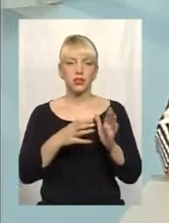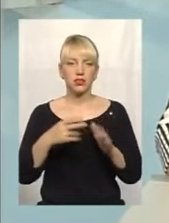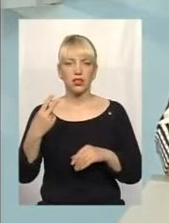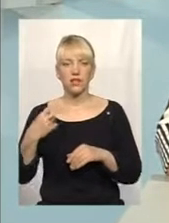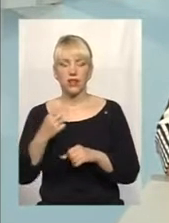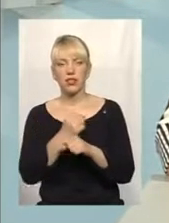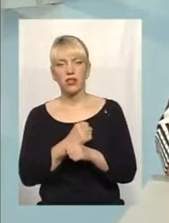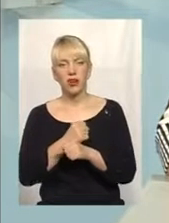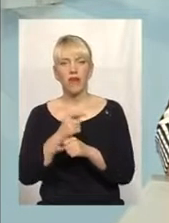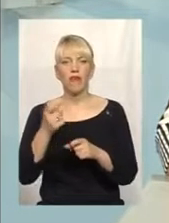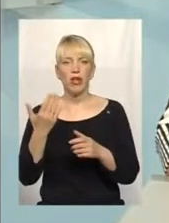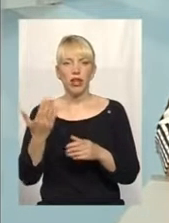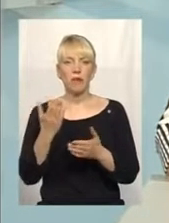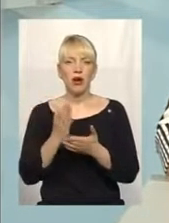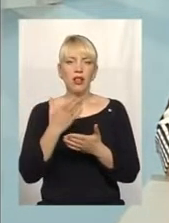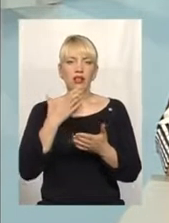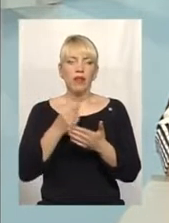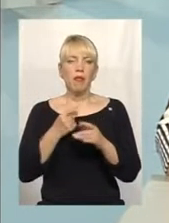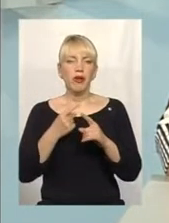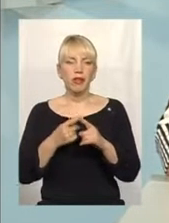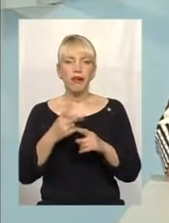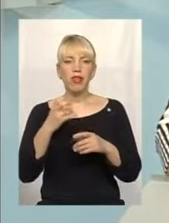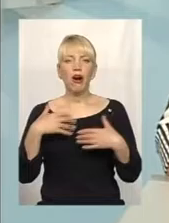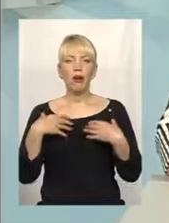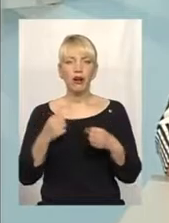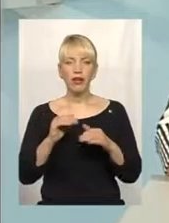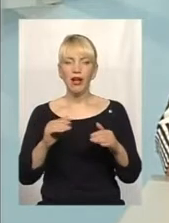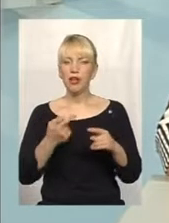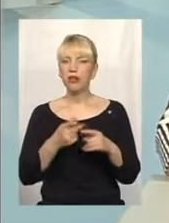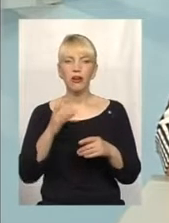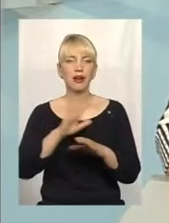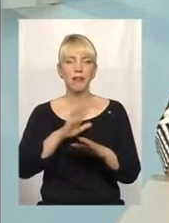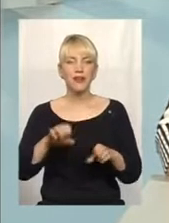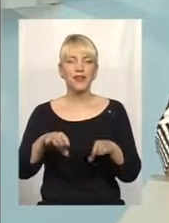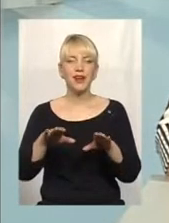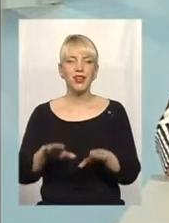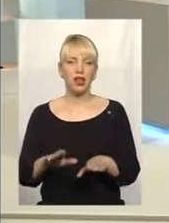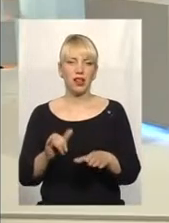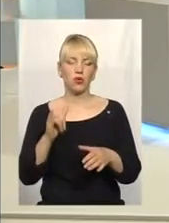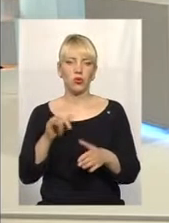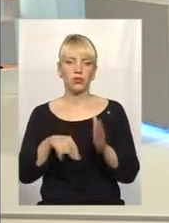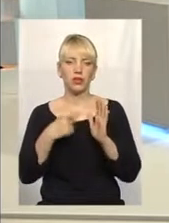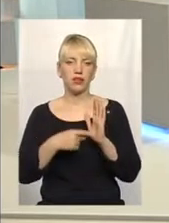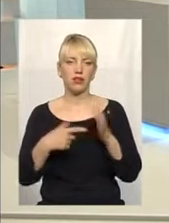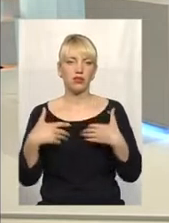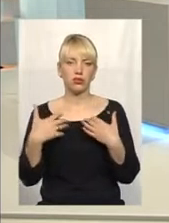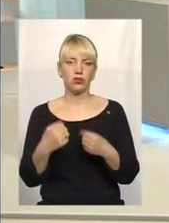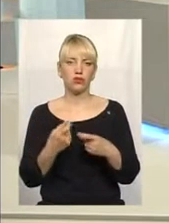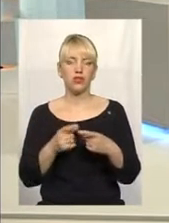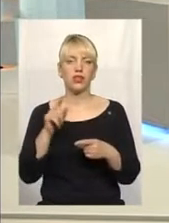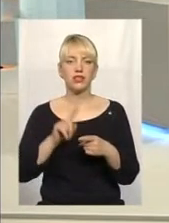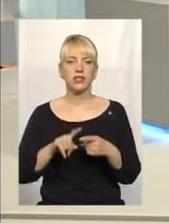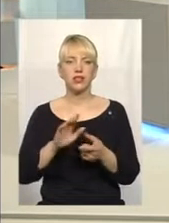вони мали свій позитив на оздоровлення дітей, але вони не були вирішальними саме в оздоровленні. І та ситуація, яка є на сьогодні,